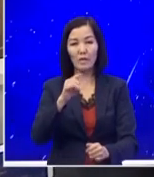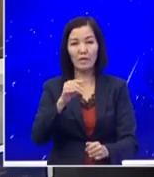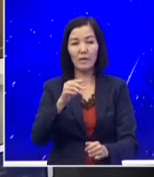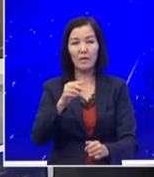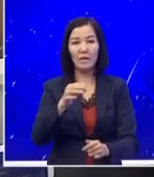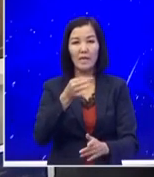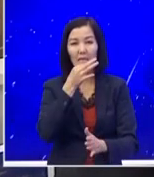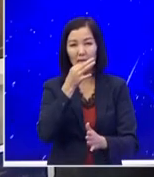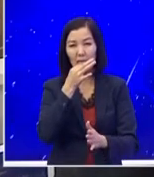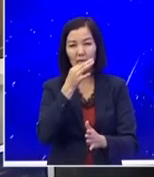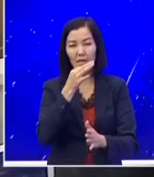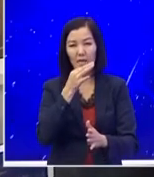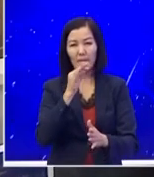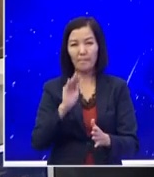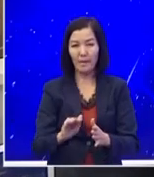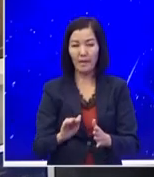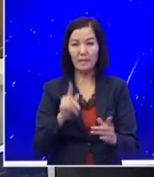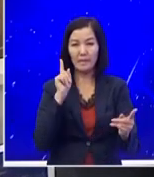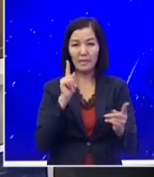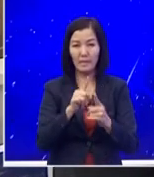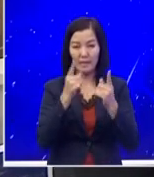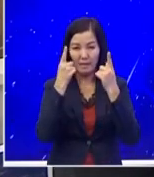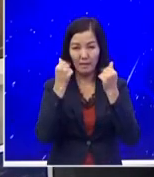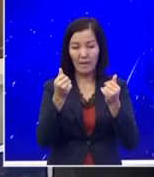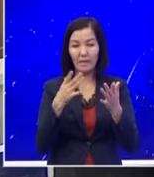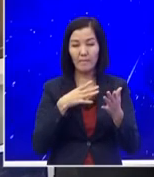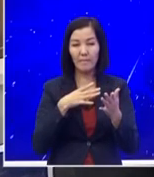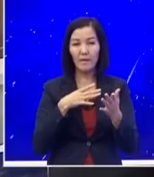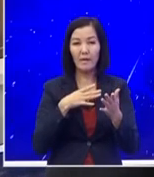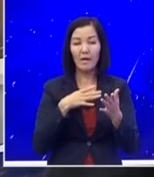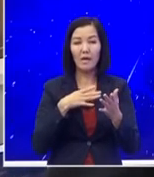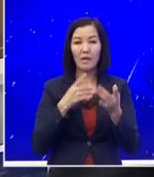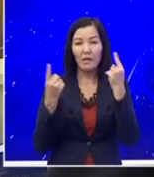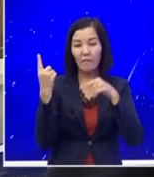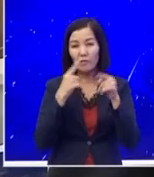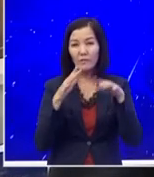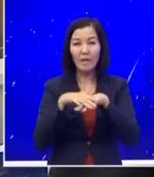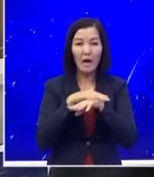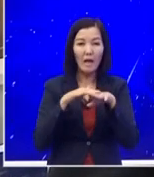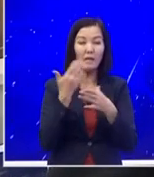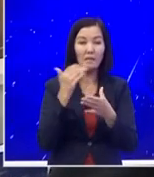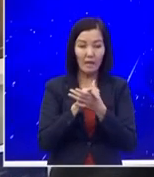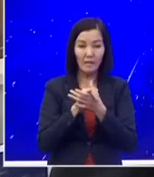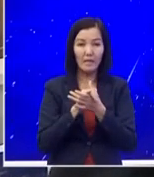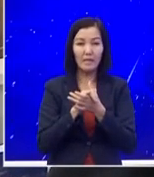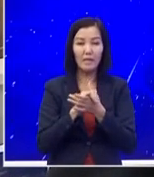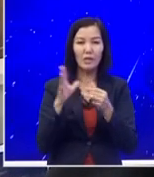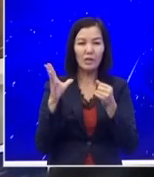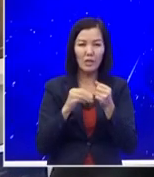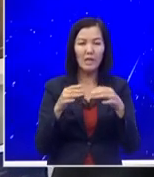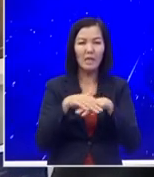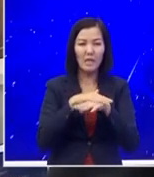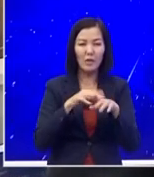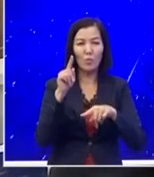білем. Оның творчествосы, оның шығармашылығы өте жақсы, халыққа жақын. Одан мына елі туралы, жері туралы тақырыптар, әсіресе